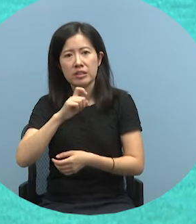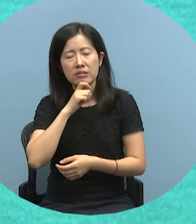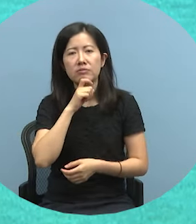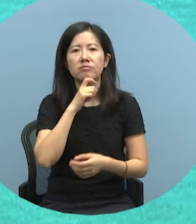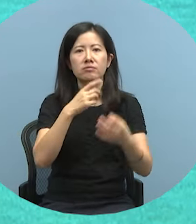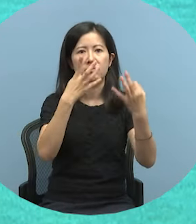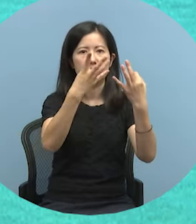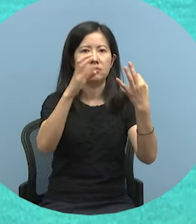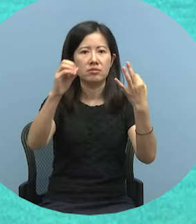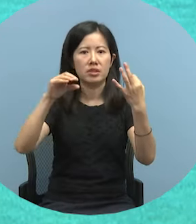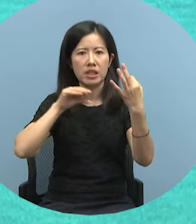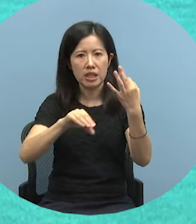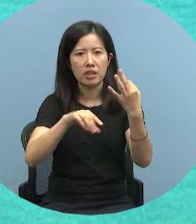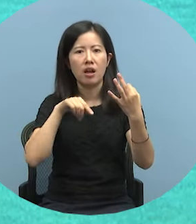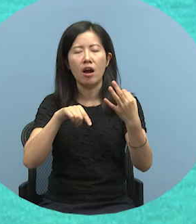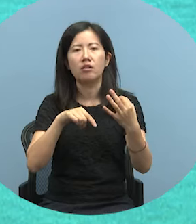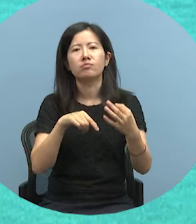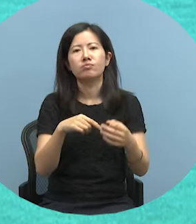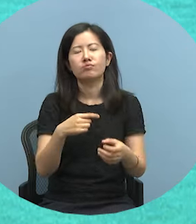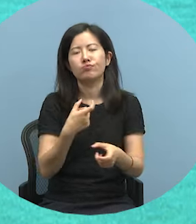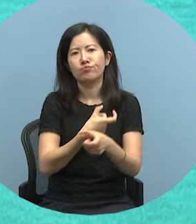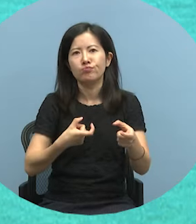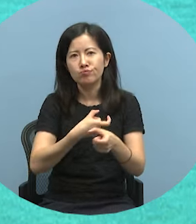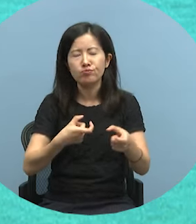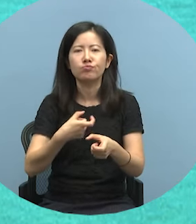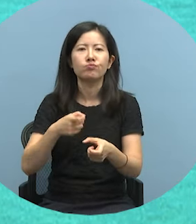約340億的直接經濟